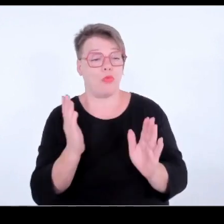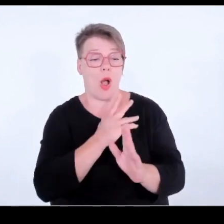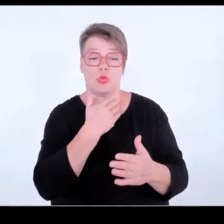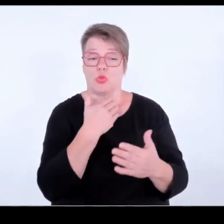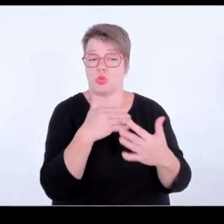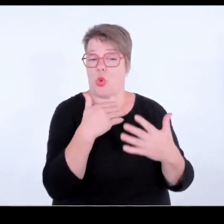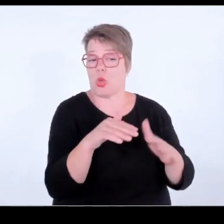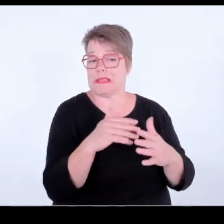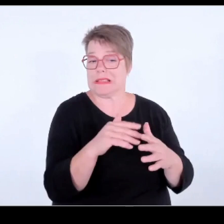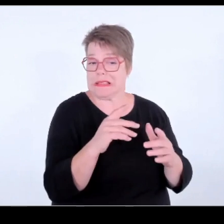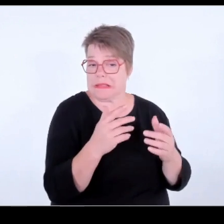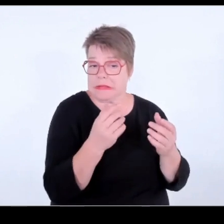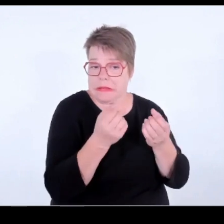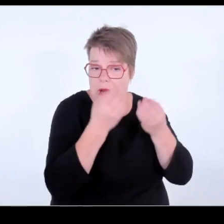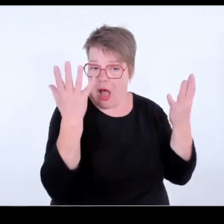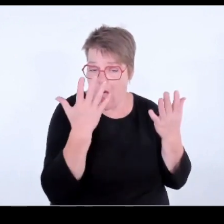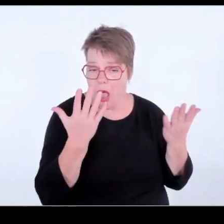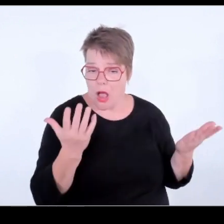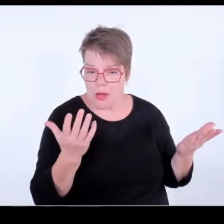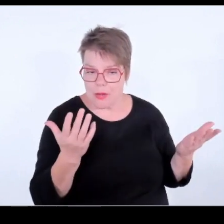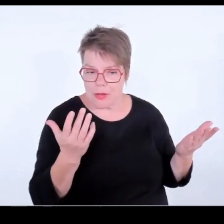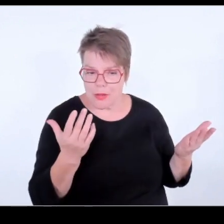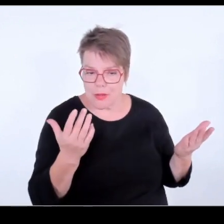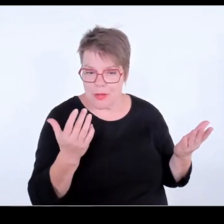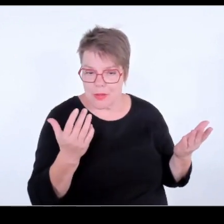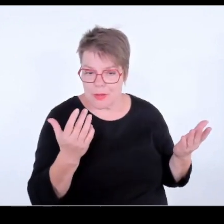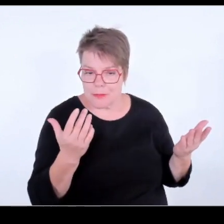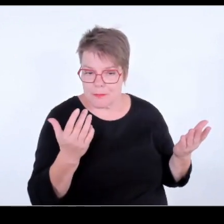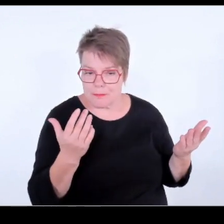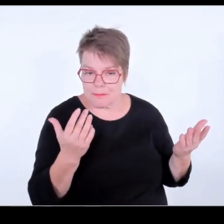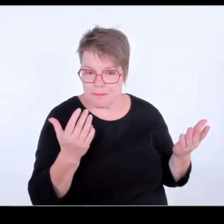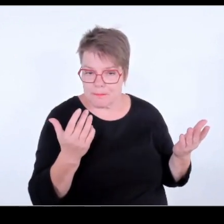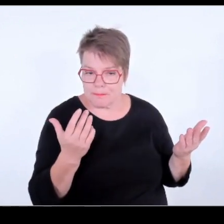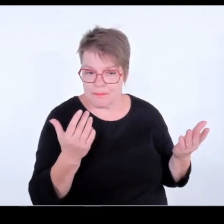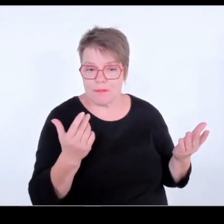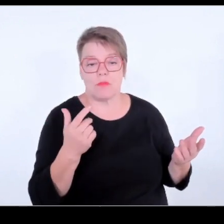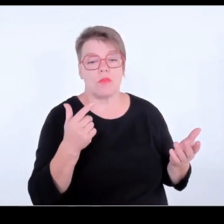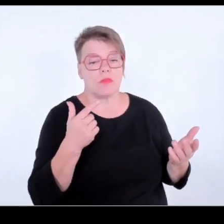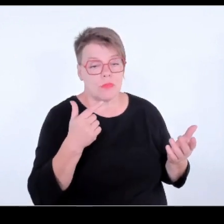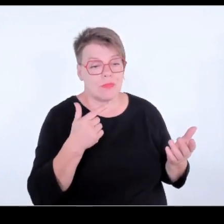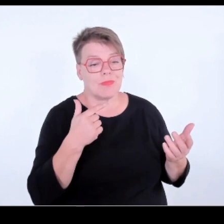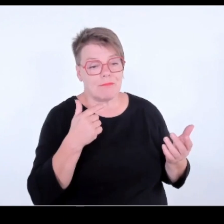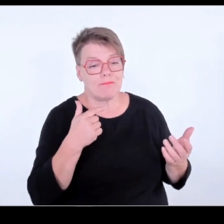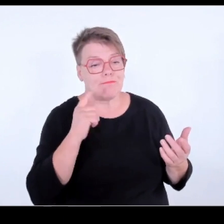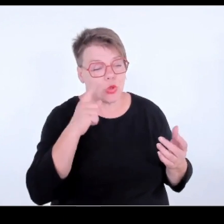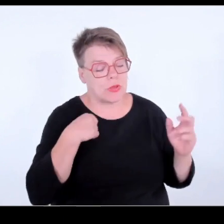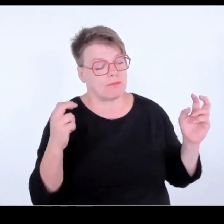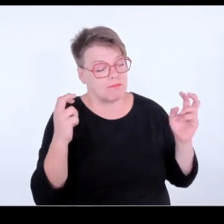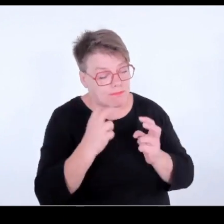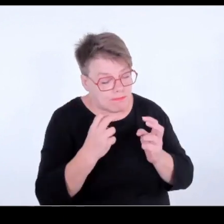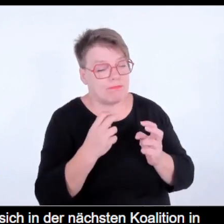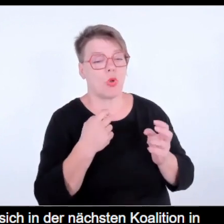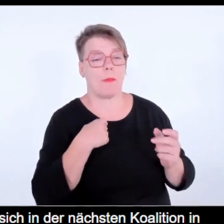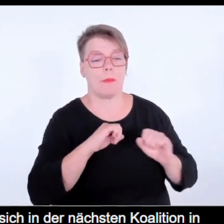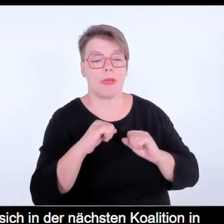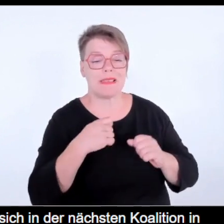ein bisschen in Demut zu sagen. Ich gebe es auch immer mit Tipp bei all den Umfragen. Nicht zu früh freuen und auch nicht zu früh die Flinte ins Korn zu schmeißen. Das gilt